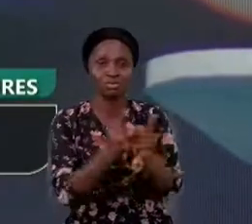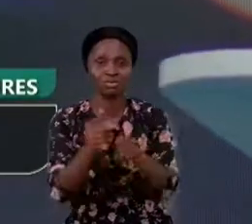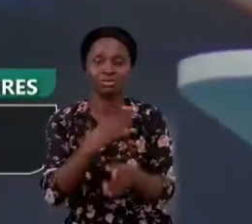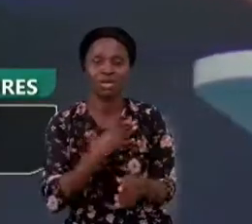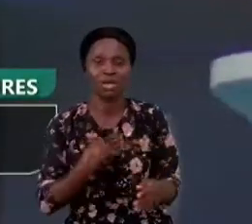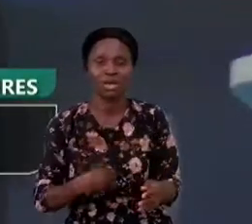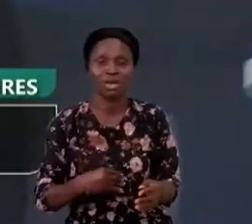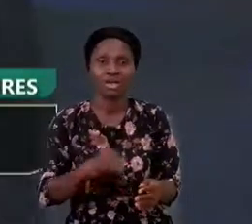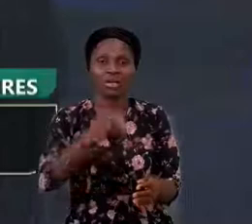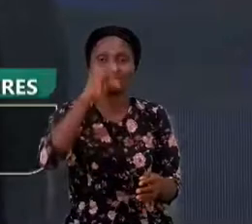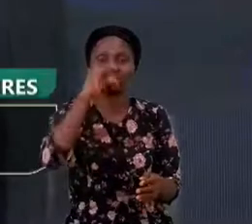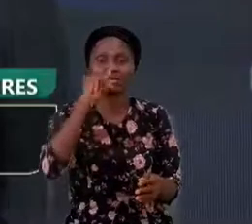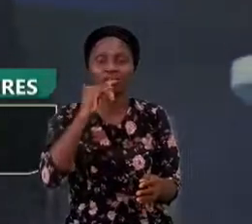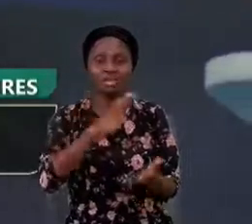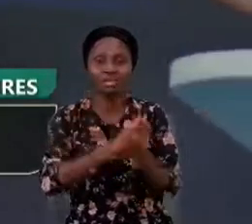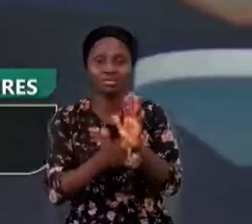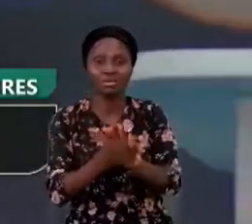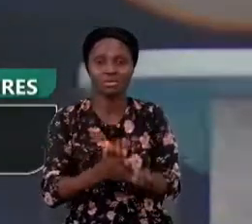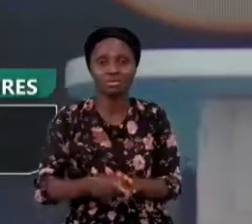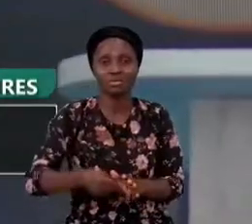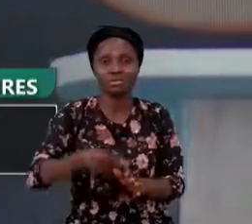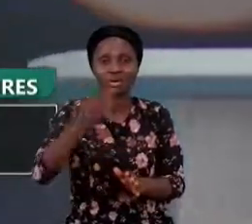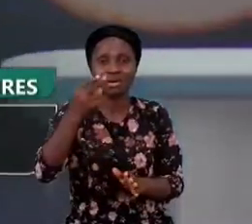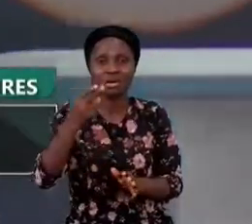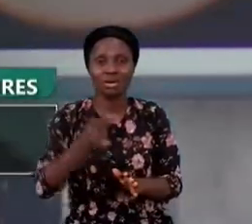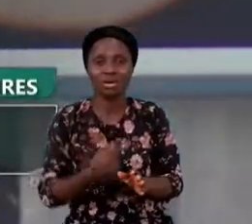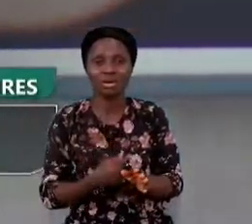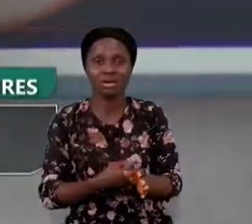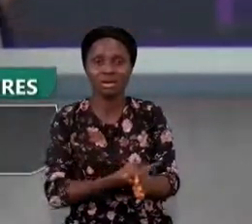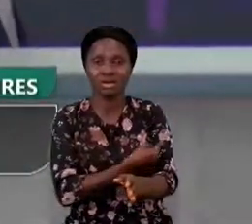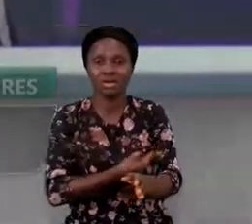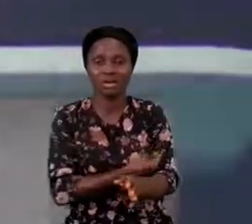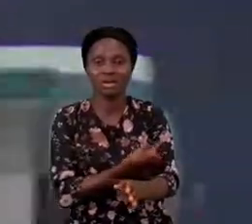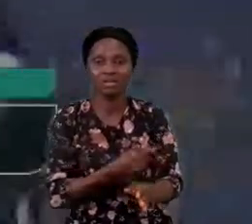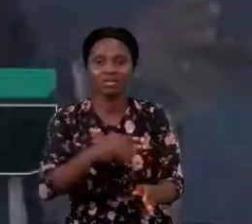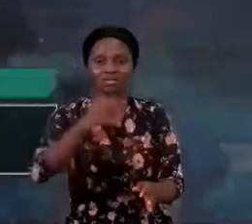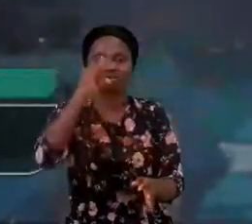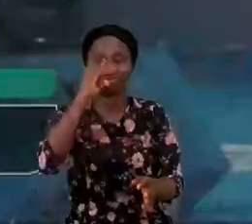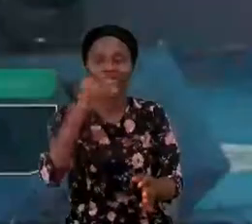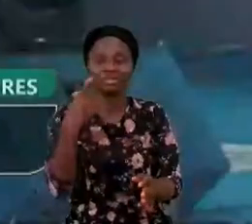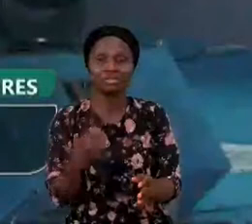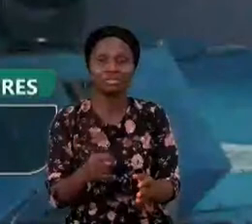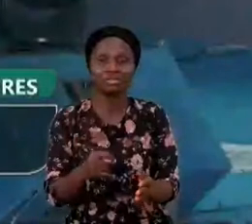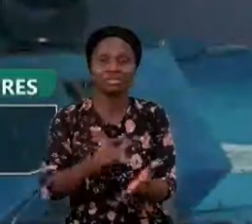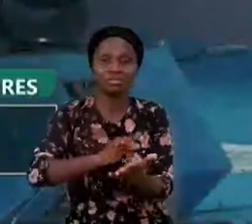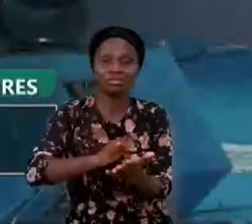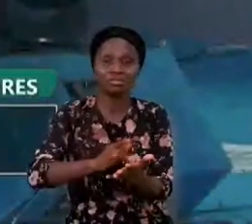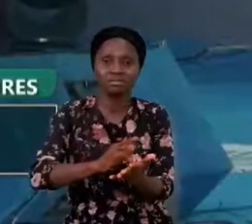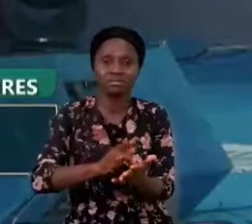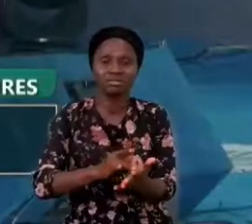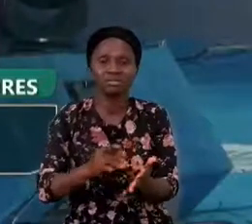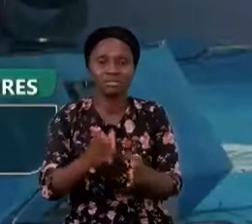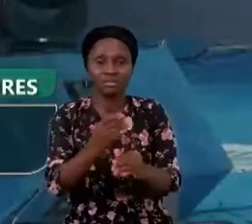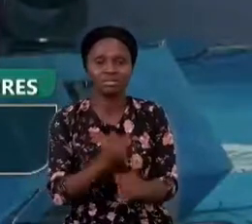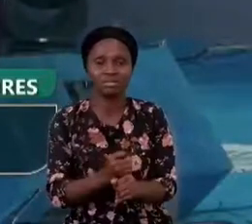prennent ces drogues-là, les substances amères. Vous devez vous débarrasser de ça. L'esclavage amer. Vous